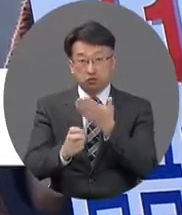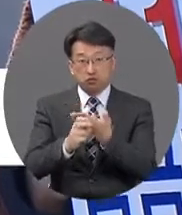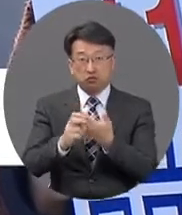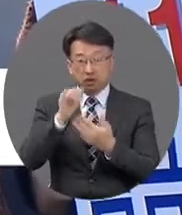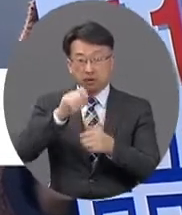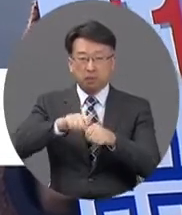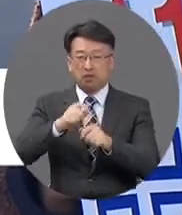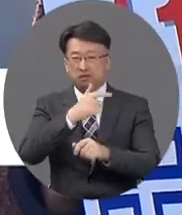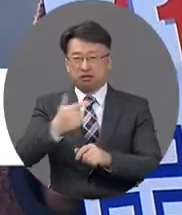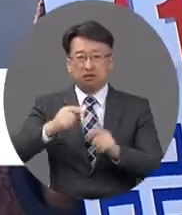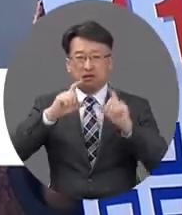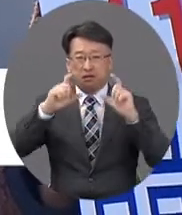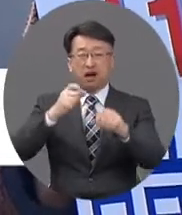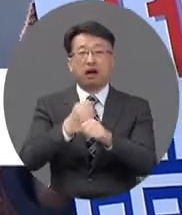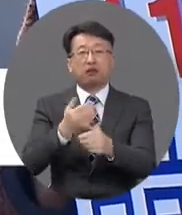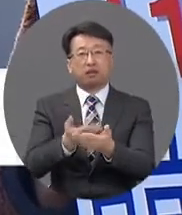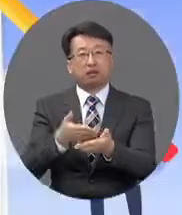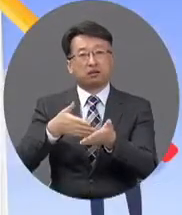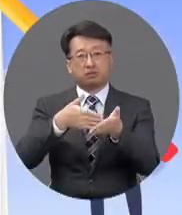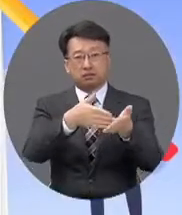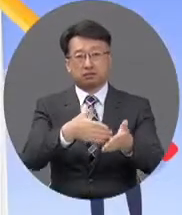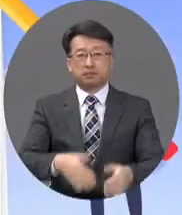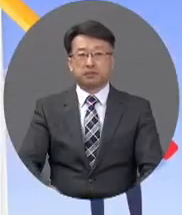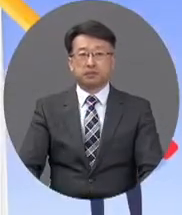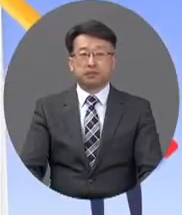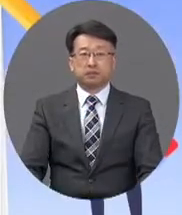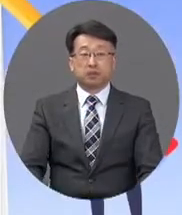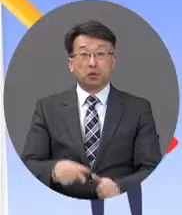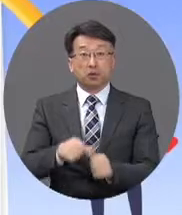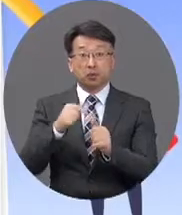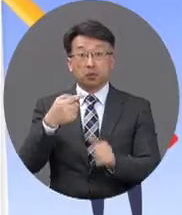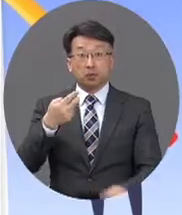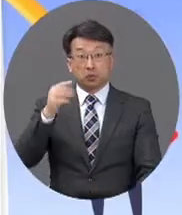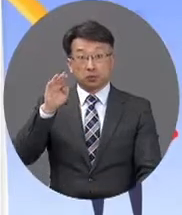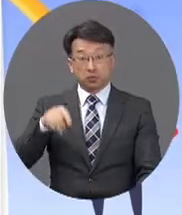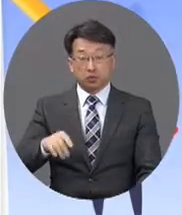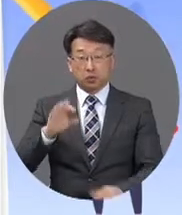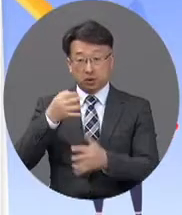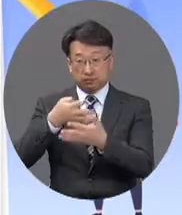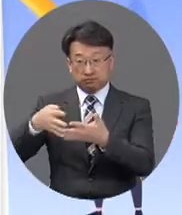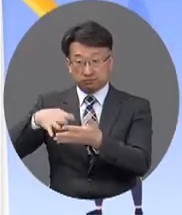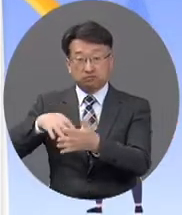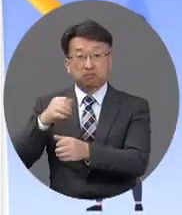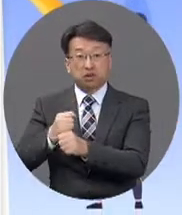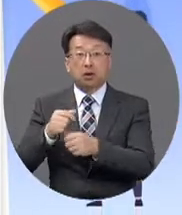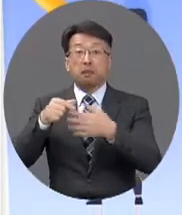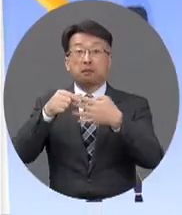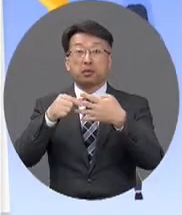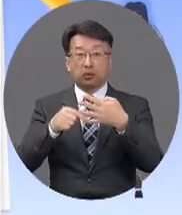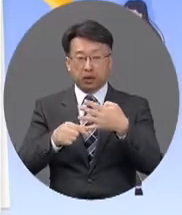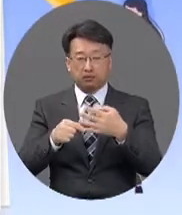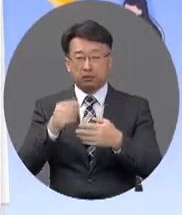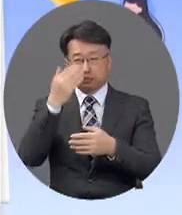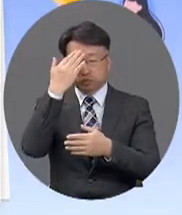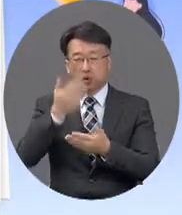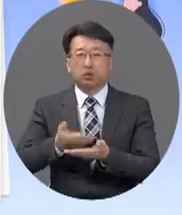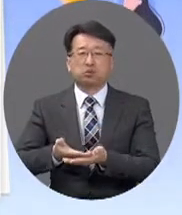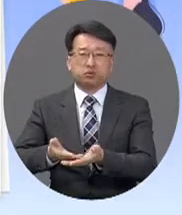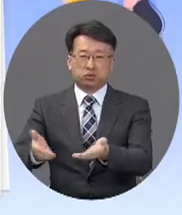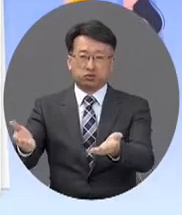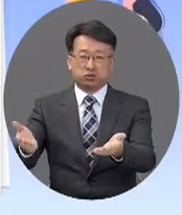사업장에는 강력한 제재를 부과할 것을 요구한다. 고용노동부는 임금 명세서 만들기 프로그램을 무상 보급하는